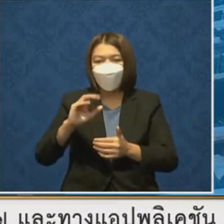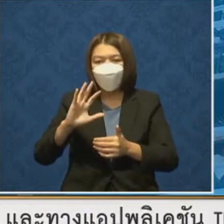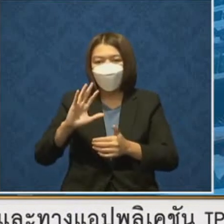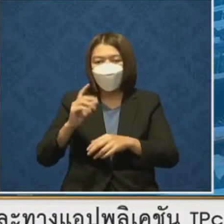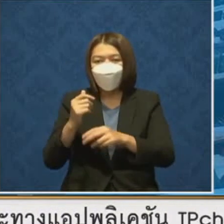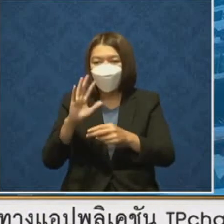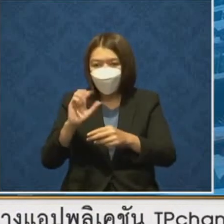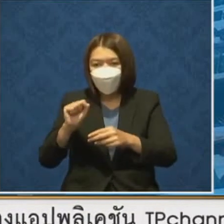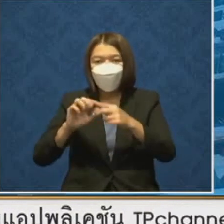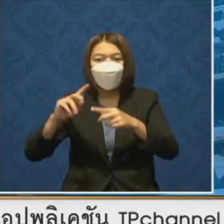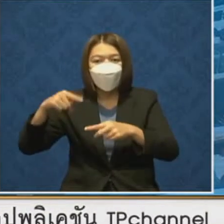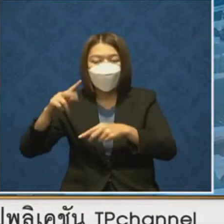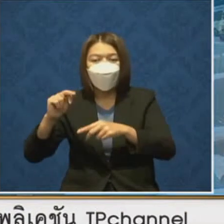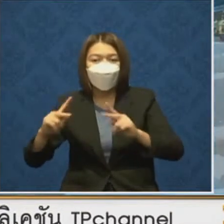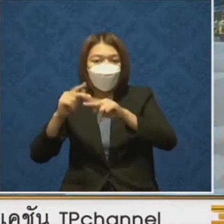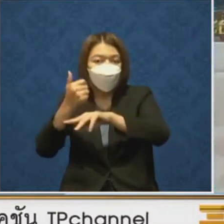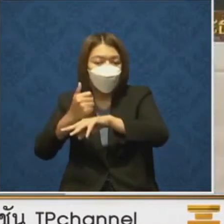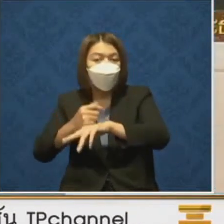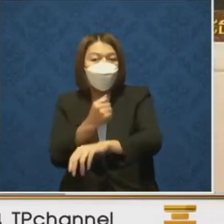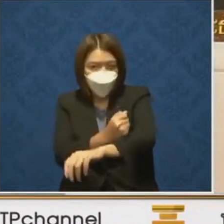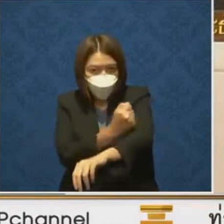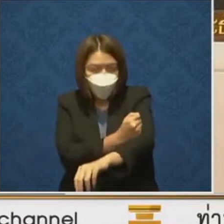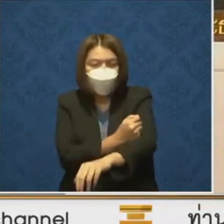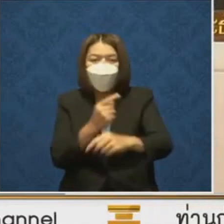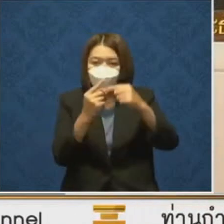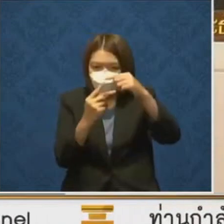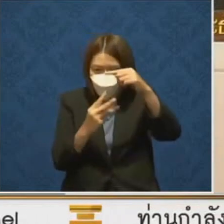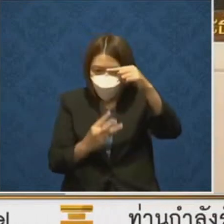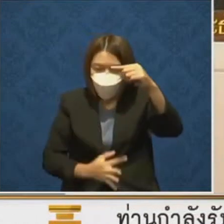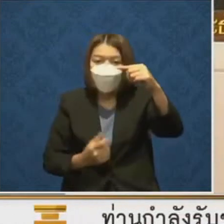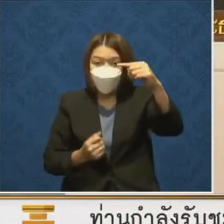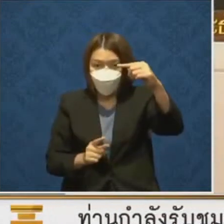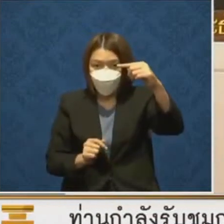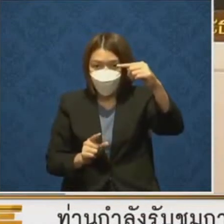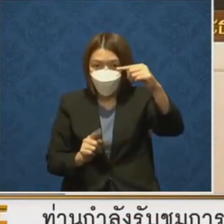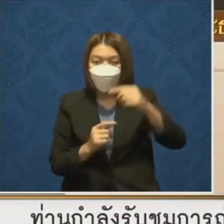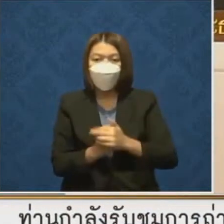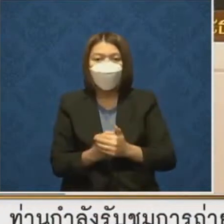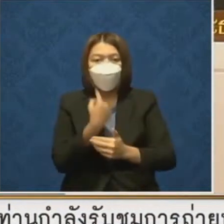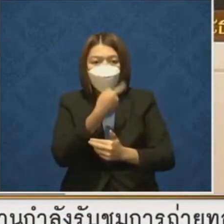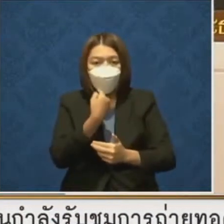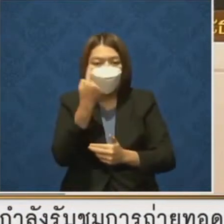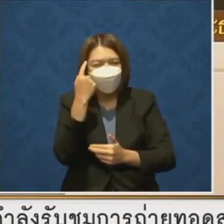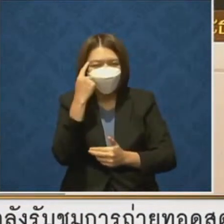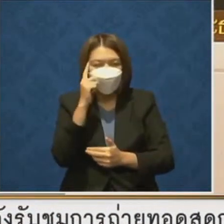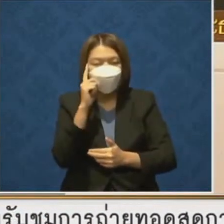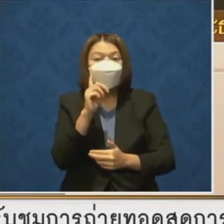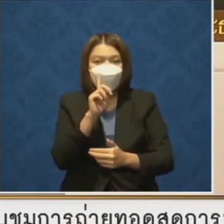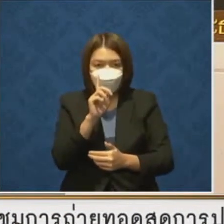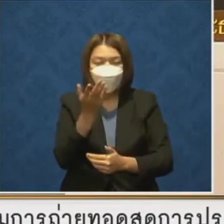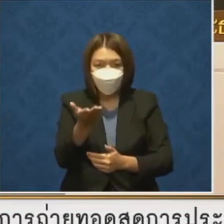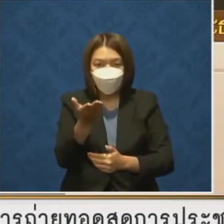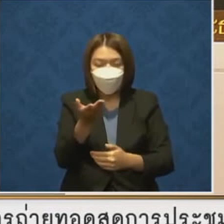ไตล์การพูดนายกนะคือไม่ซ้ายไม่ขวา เป็นจะซ้ายเนี่ยปีที่แล้วคุณอย่างน ี้เอาไปปรับใช ้ปีที่แล้วคุณอย่างนี ้ขอบคุณ